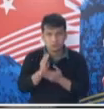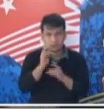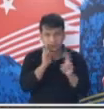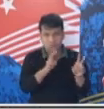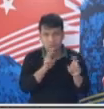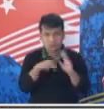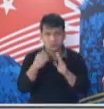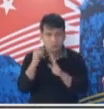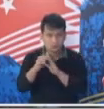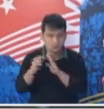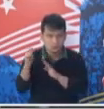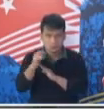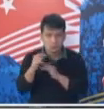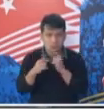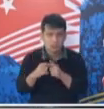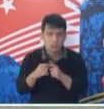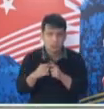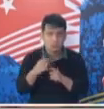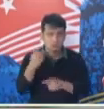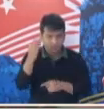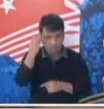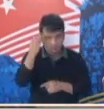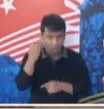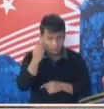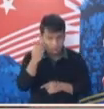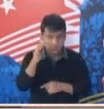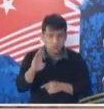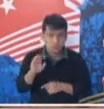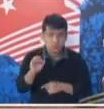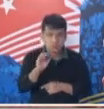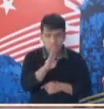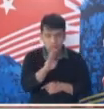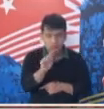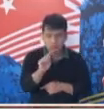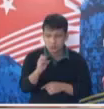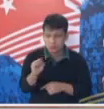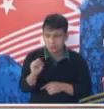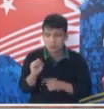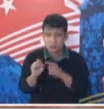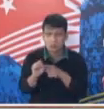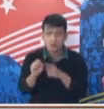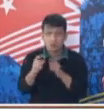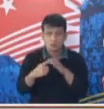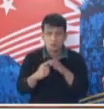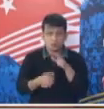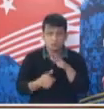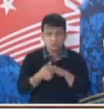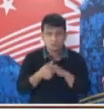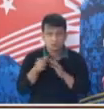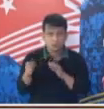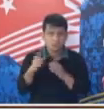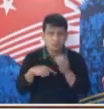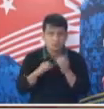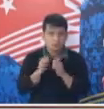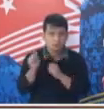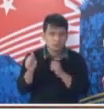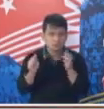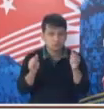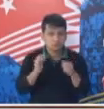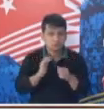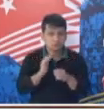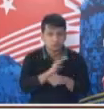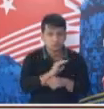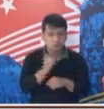sa YouTube. Ang Korean boy band namang BTS. Muling nag-trending worldwide matapos ang kanilang concert